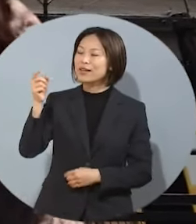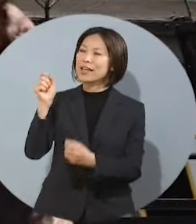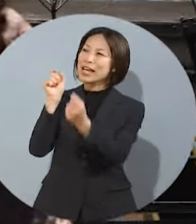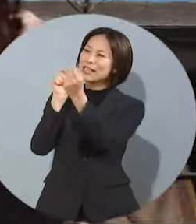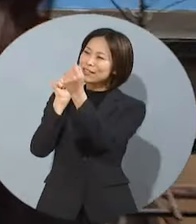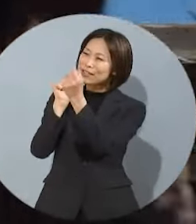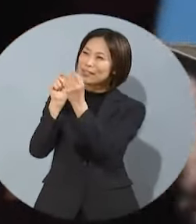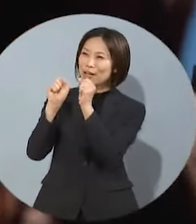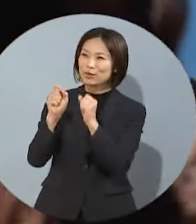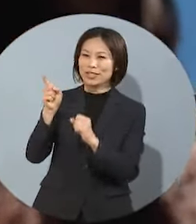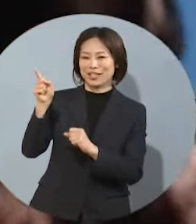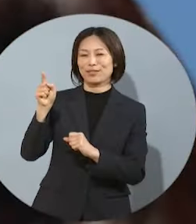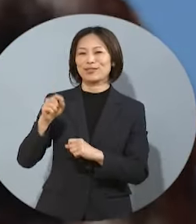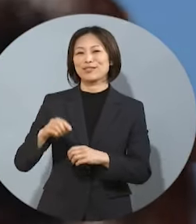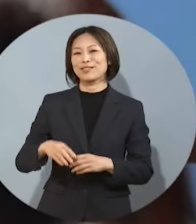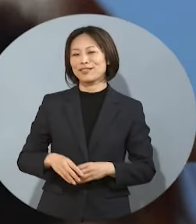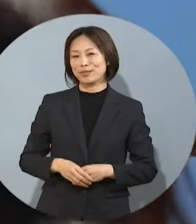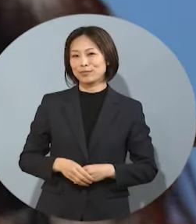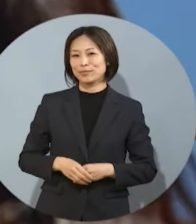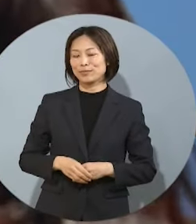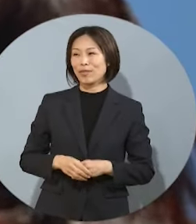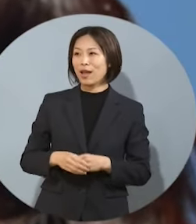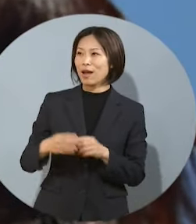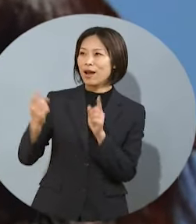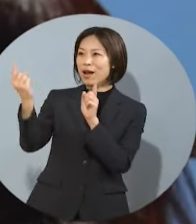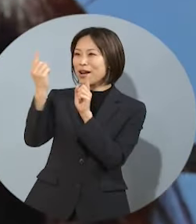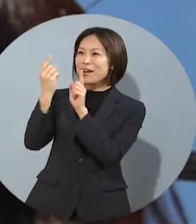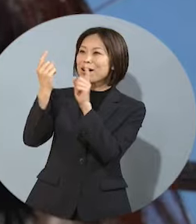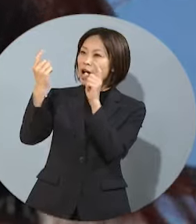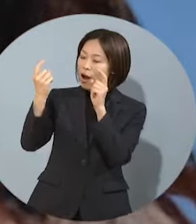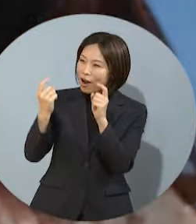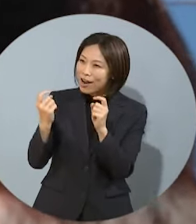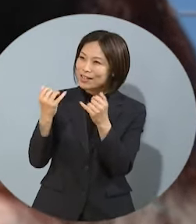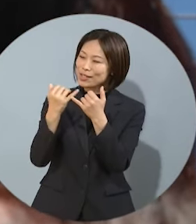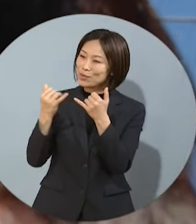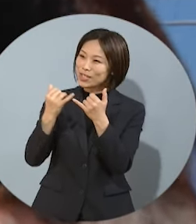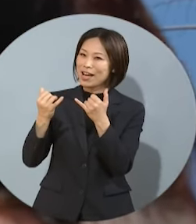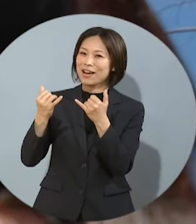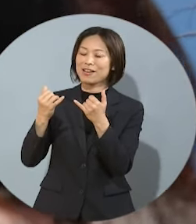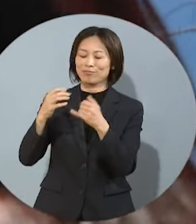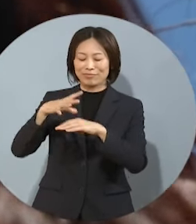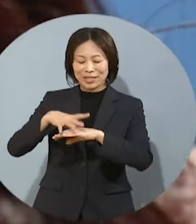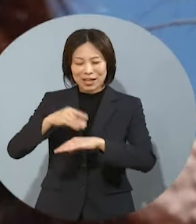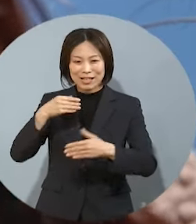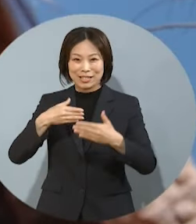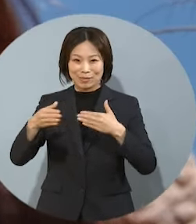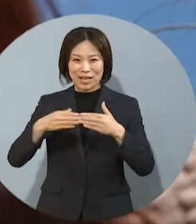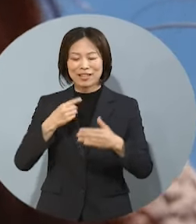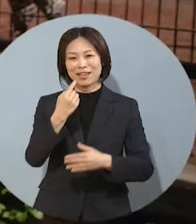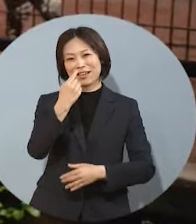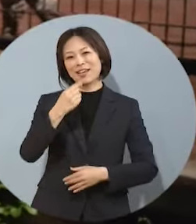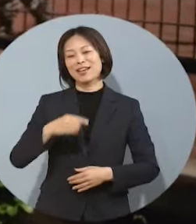い。こんな近くまで挨拶しに来てくれたの初めてかもしれない。